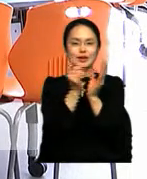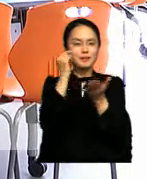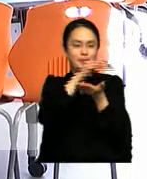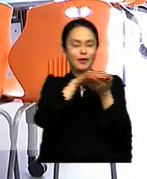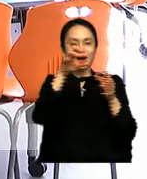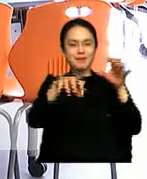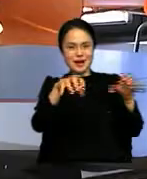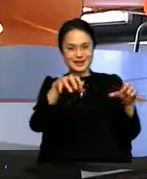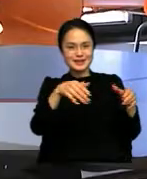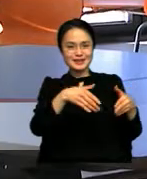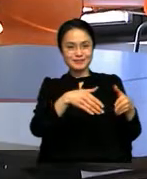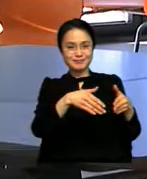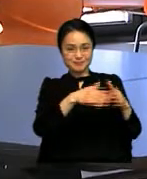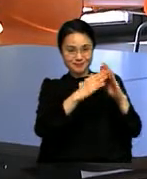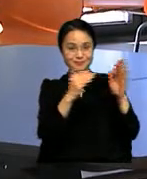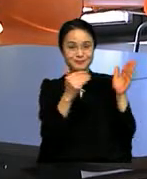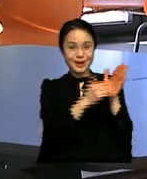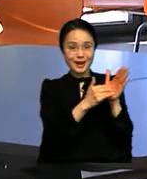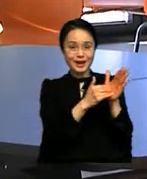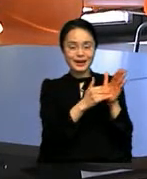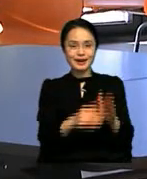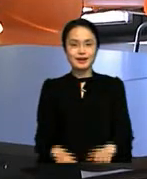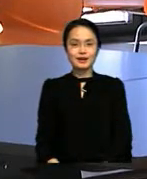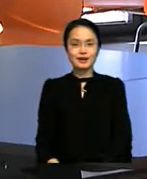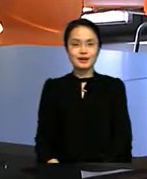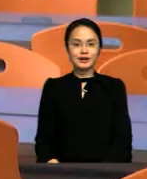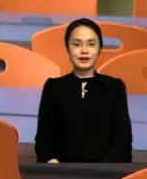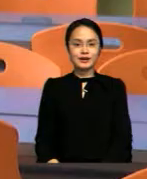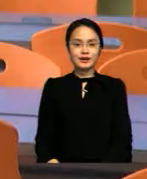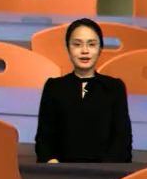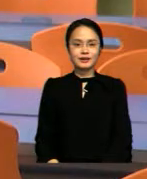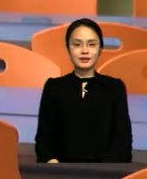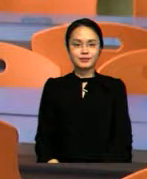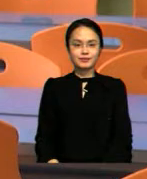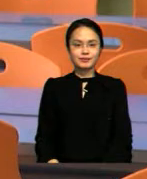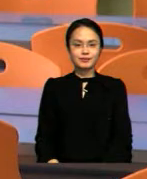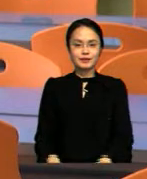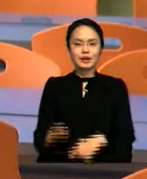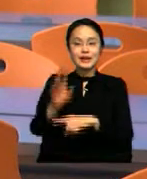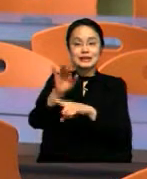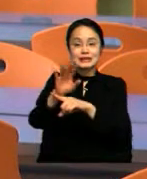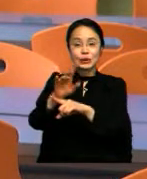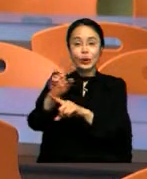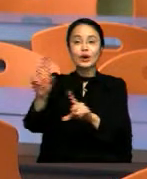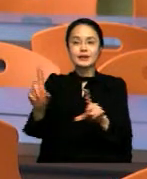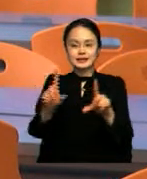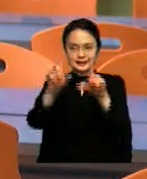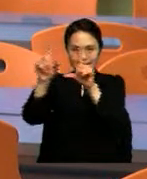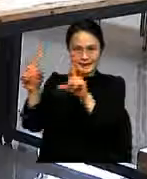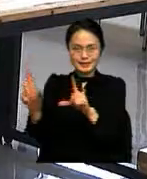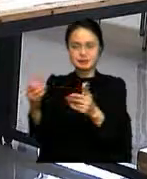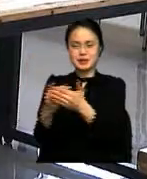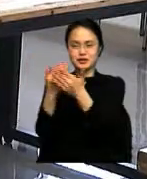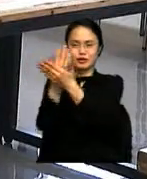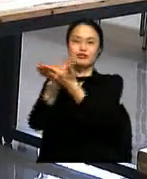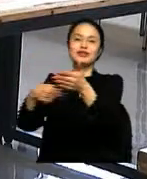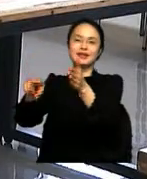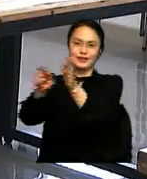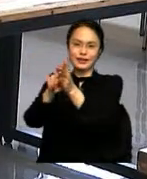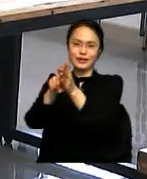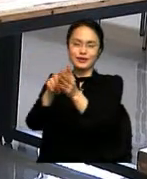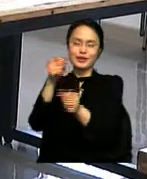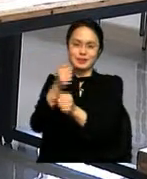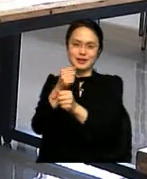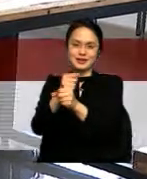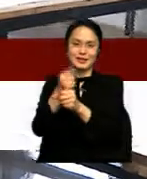및 국가균형발전특별법에 의해 지속발전이 가능한 농촌사회를 만들고자 조성됐습니다. 앞으로